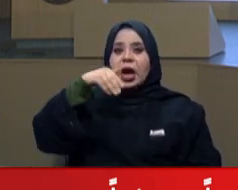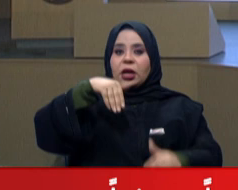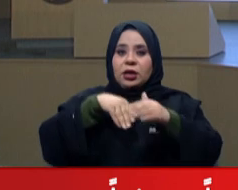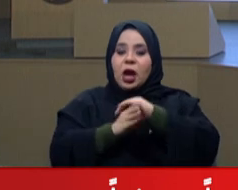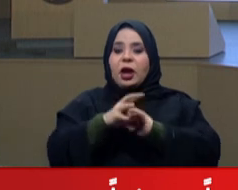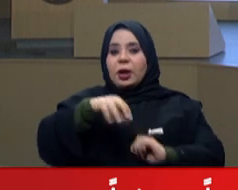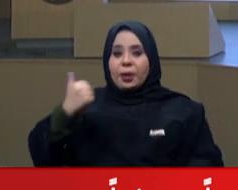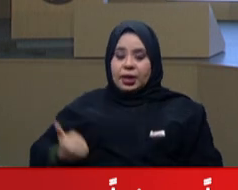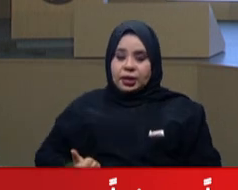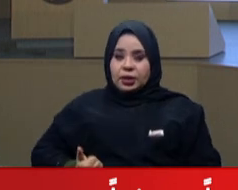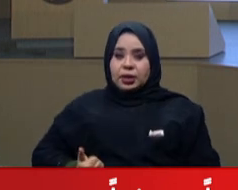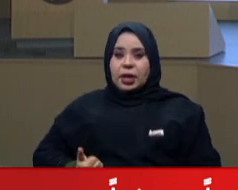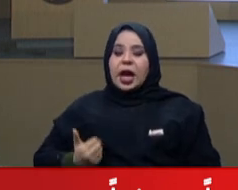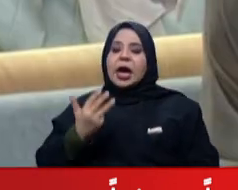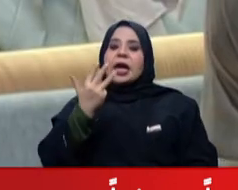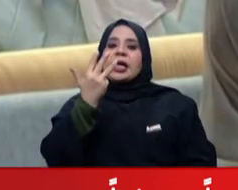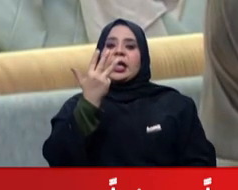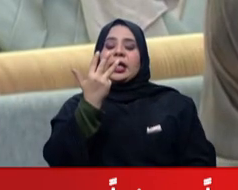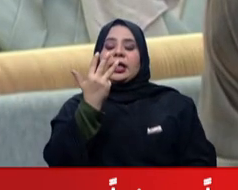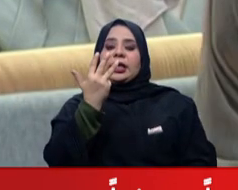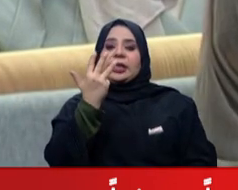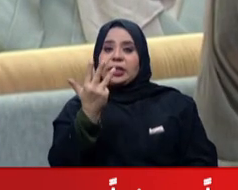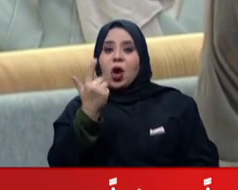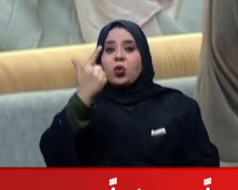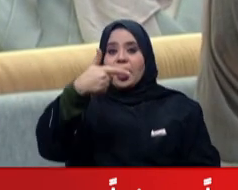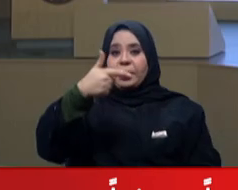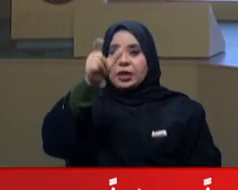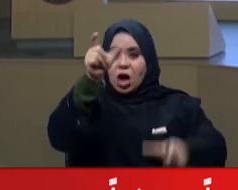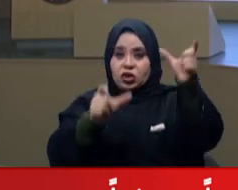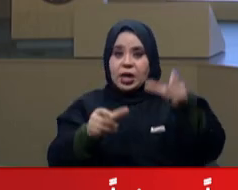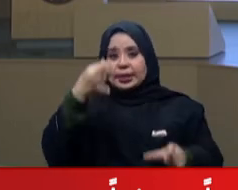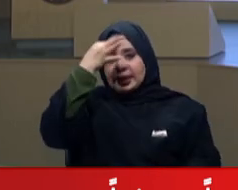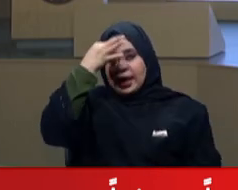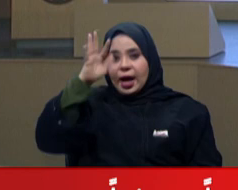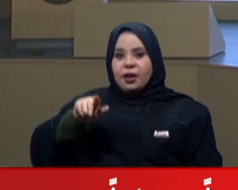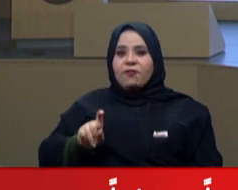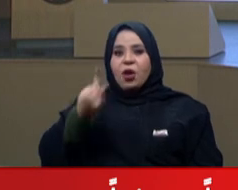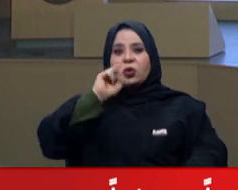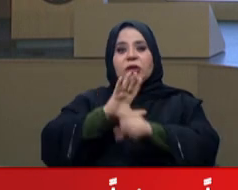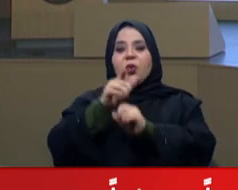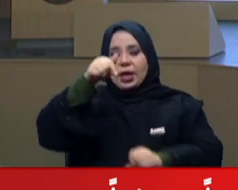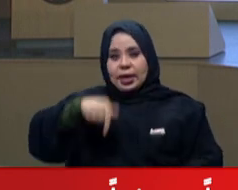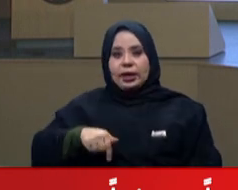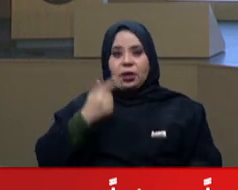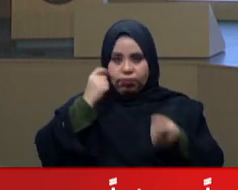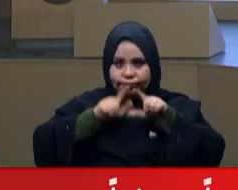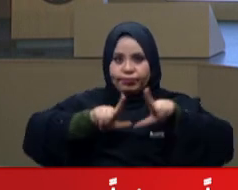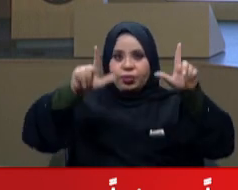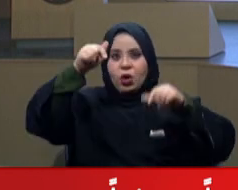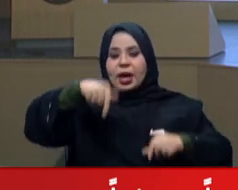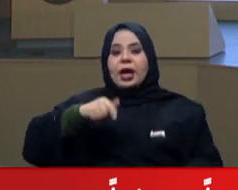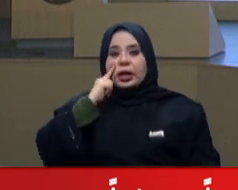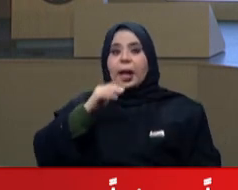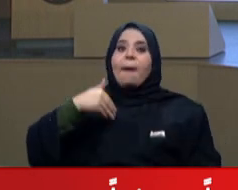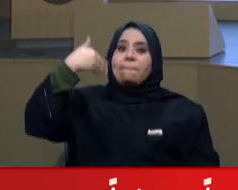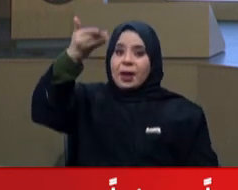فقط 79 حالة قائمة. طبعا شفتوا الحالات الستة اللي طلعوا، وفي ان شاء الله حالات ثانية